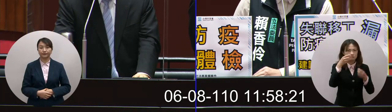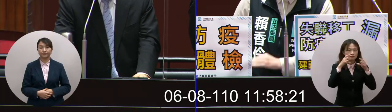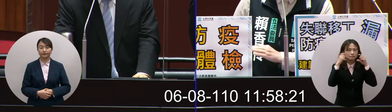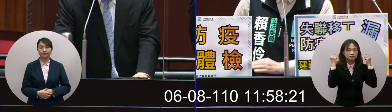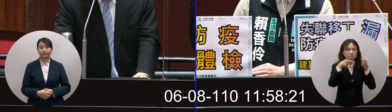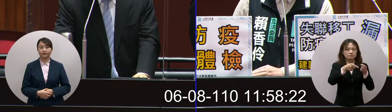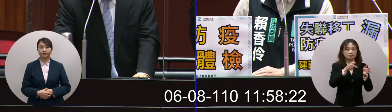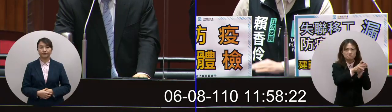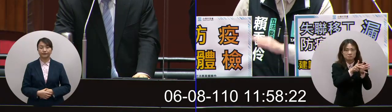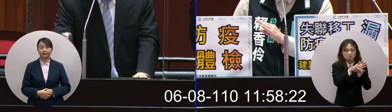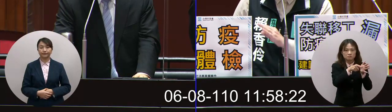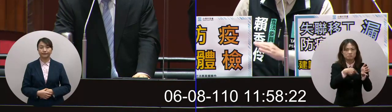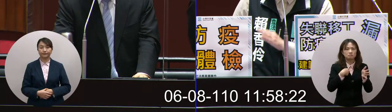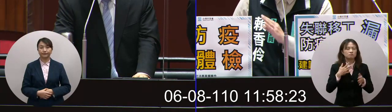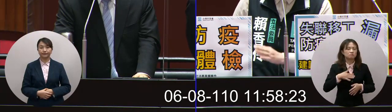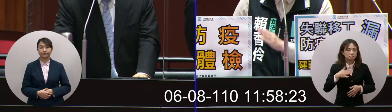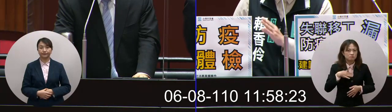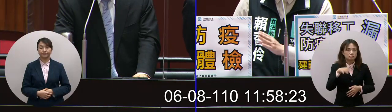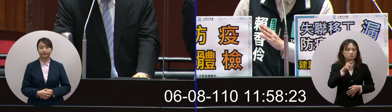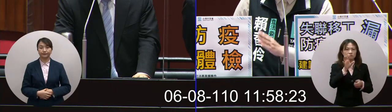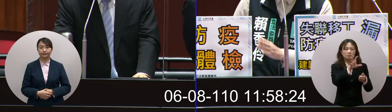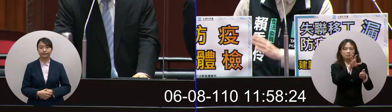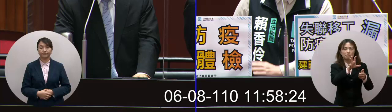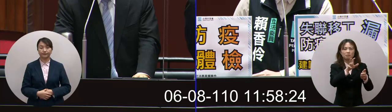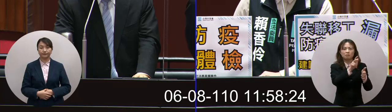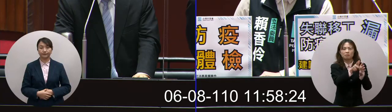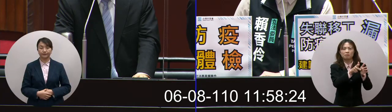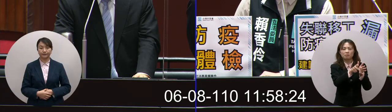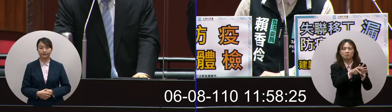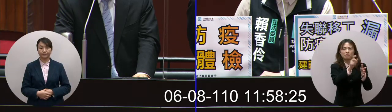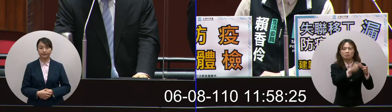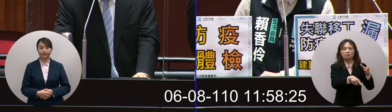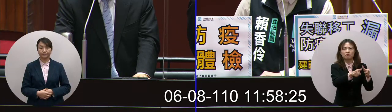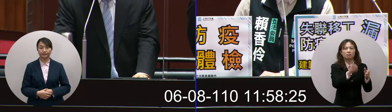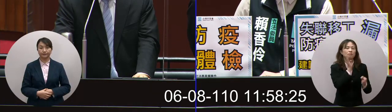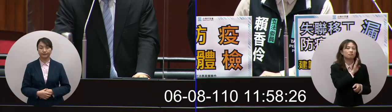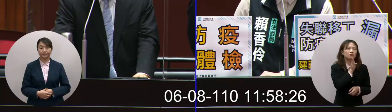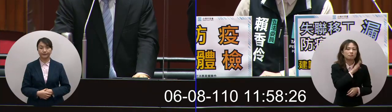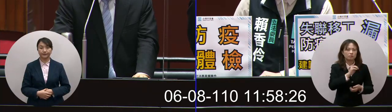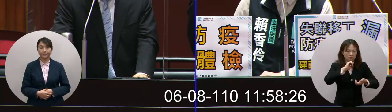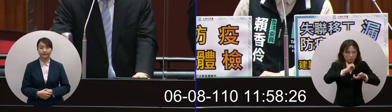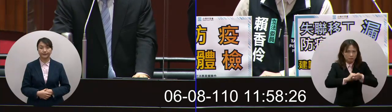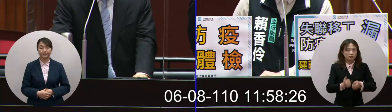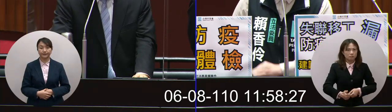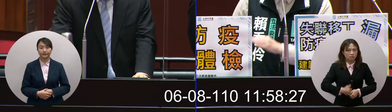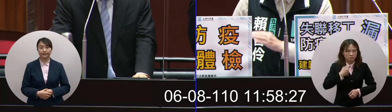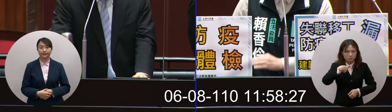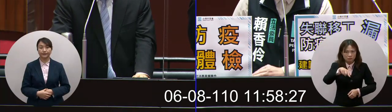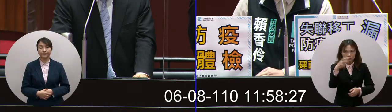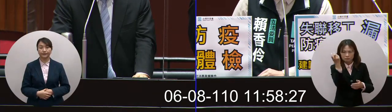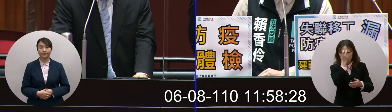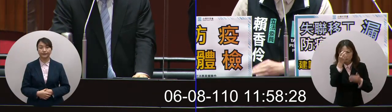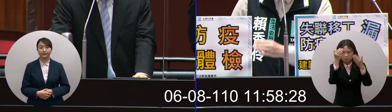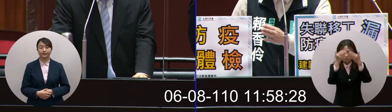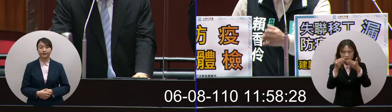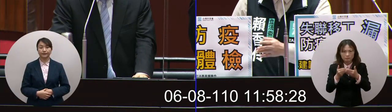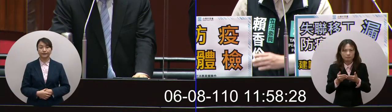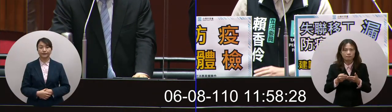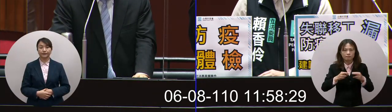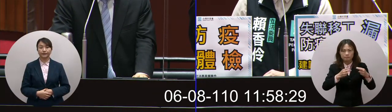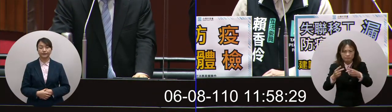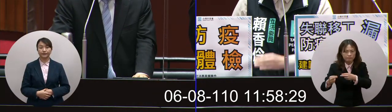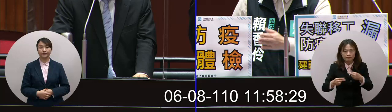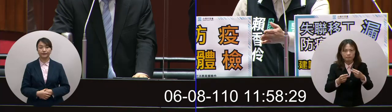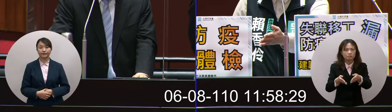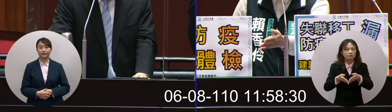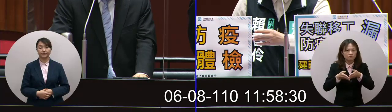台铁是没有用的，必须要有人真的做执行面的检视，然后一步一步做到位，不是解除列管。所以我语